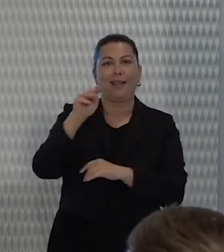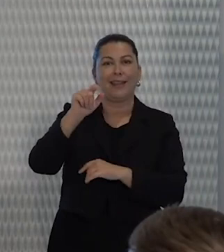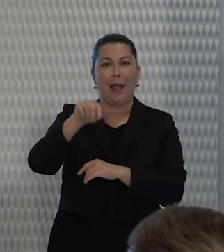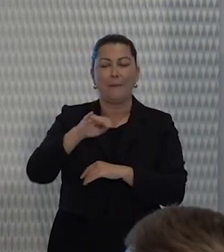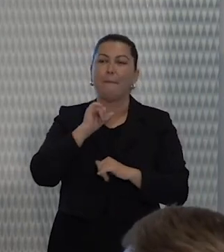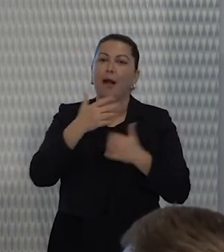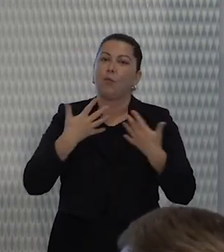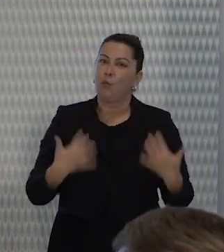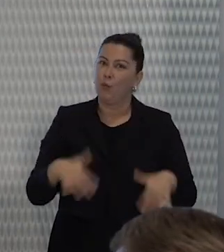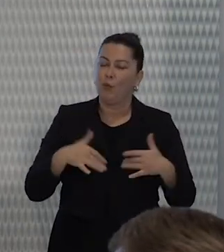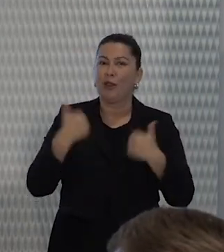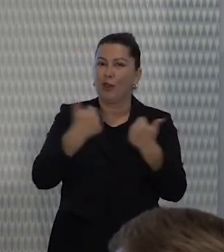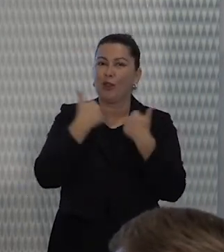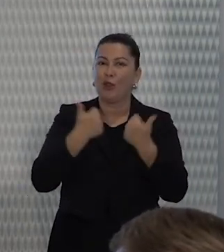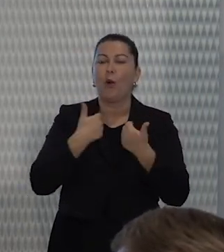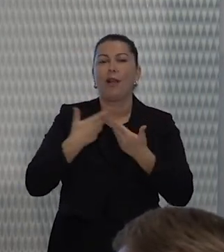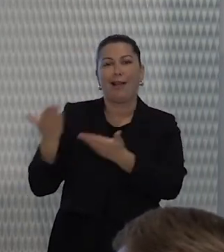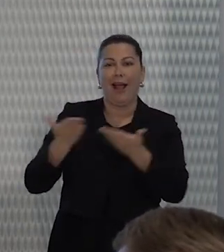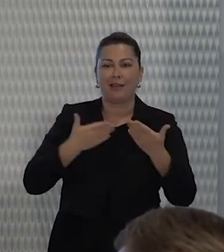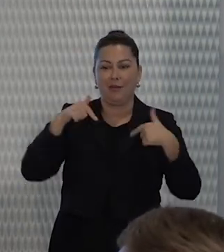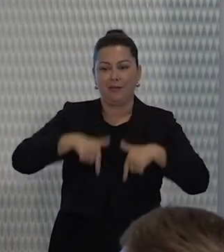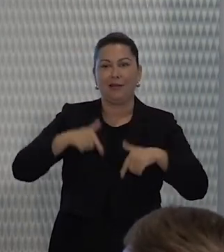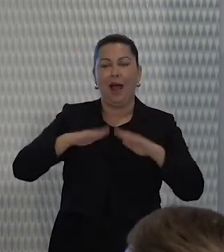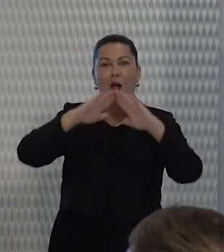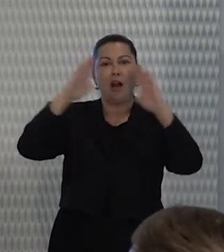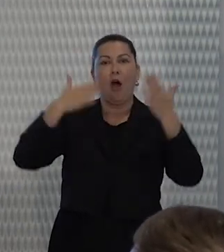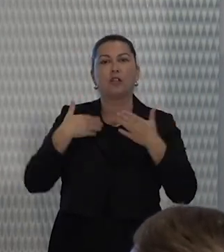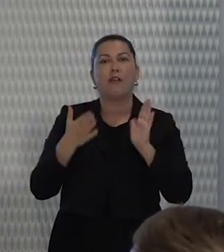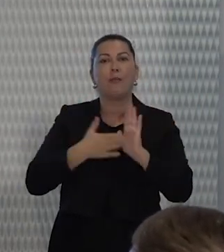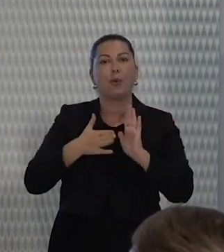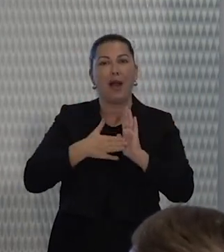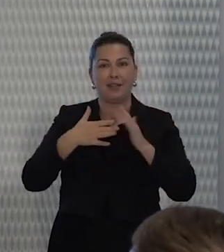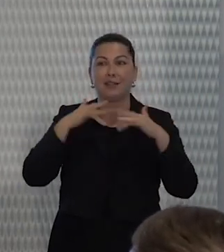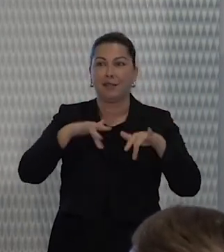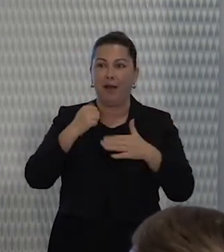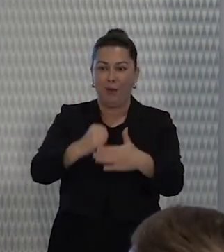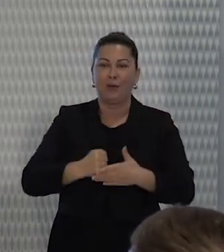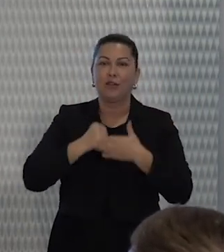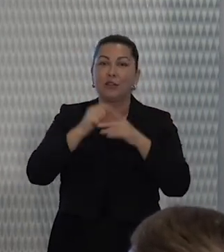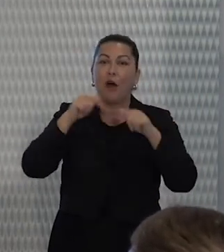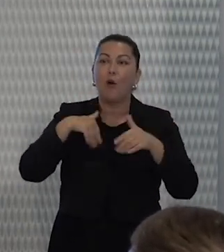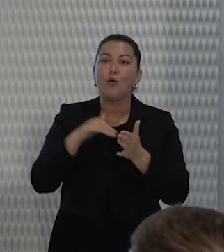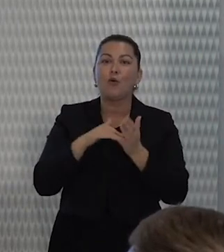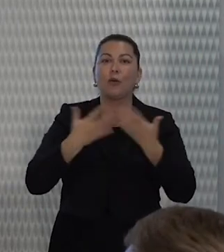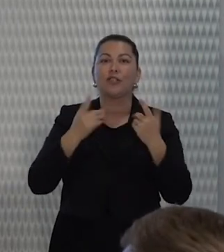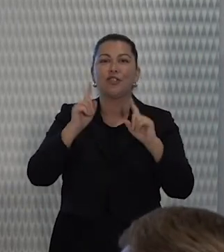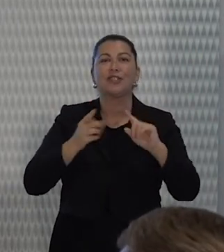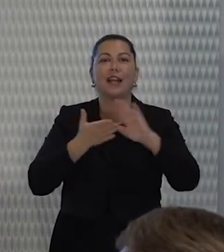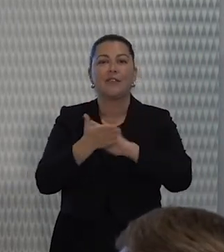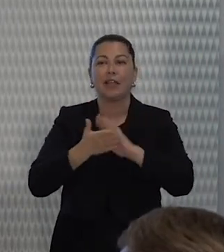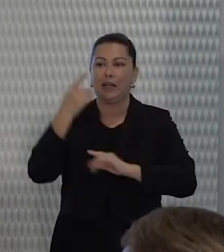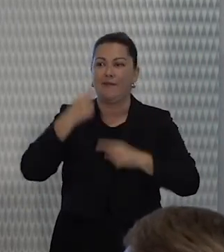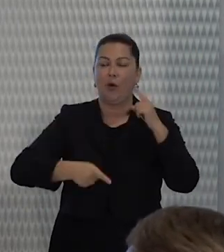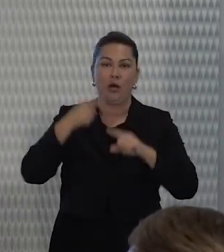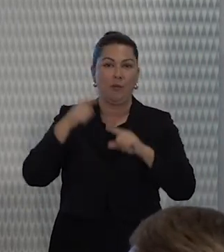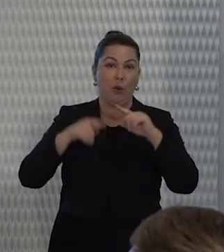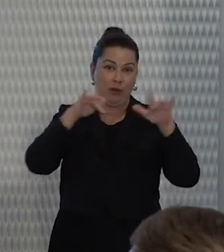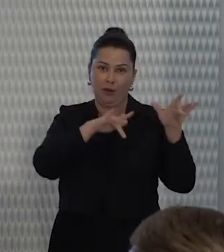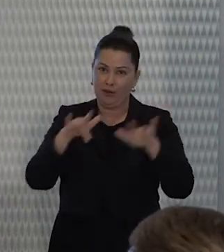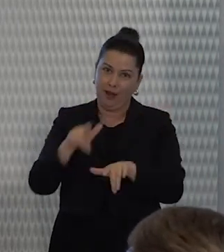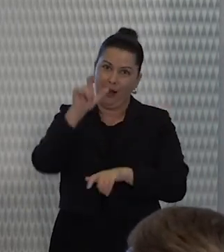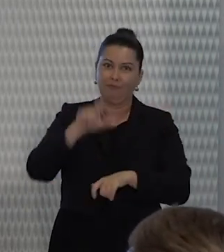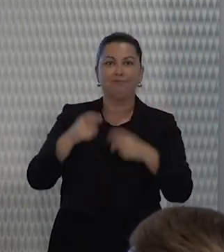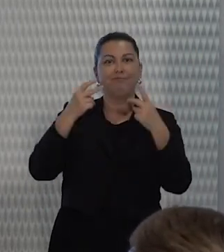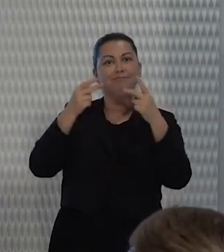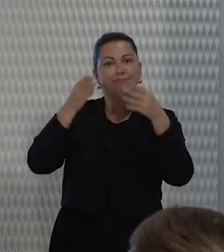großartiger Gastgeber im House of Brands unterstützt wird, sondern auch stellvertretend auch von der Politik. Und da freuen wir uns, dass wir